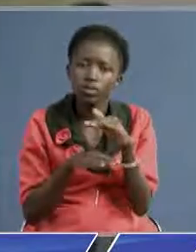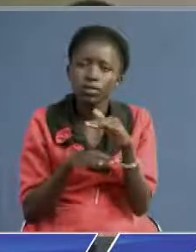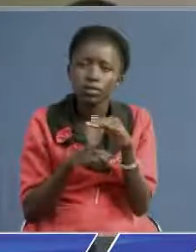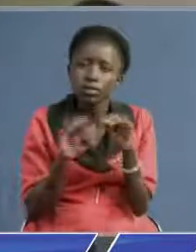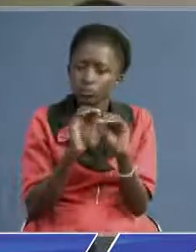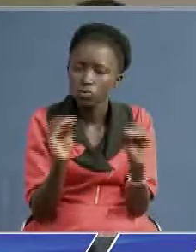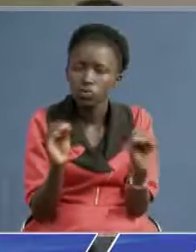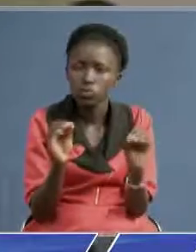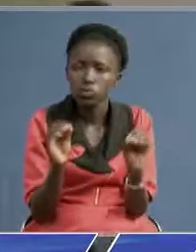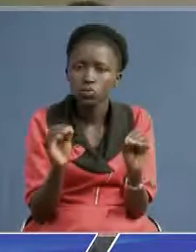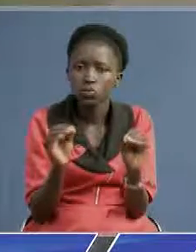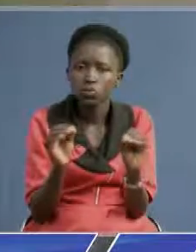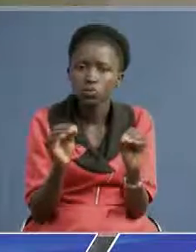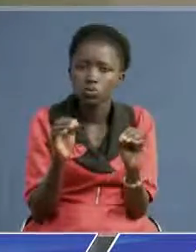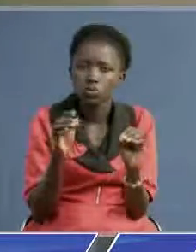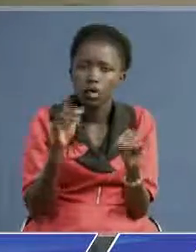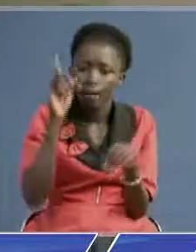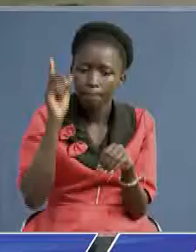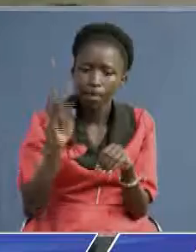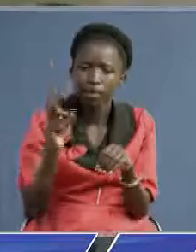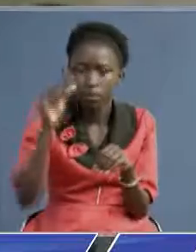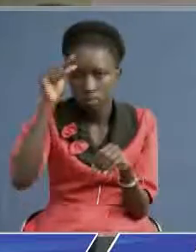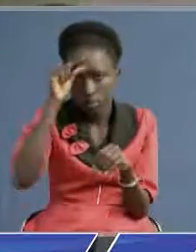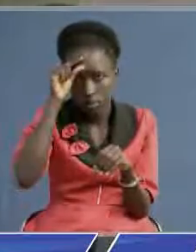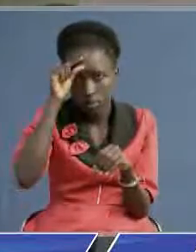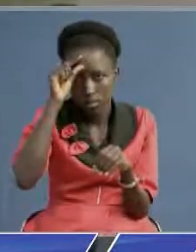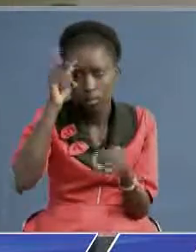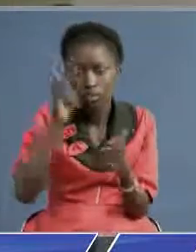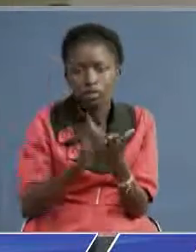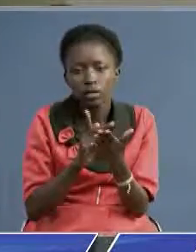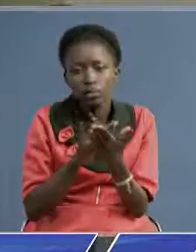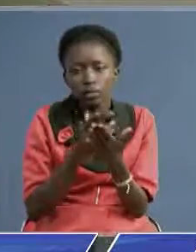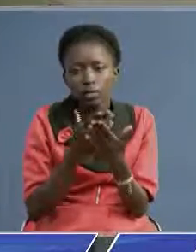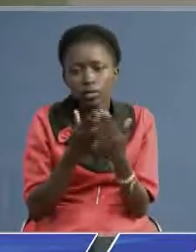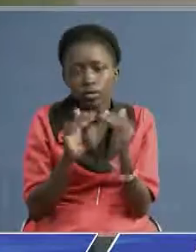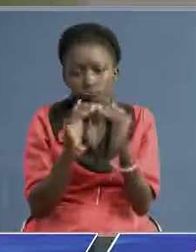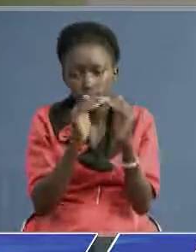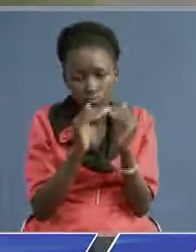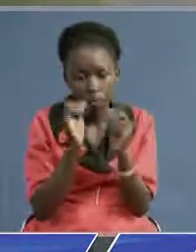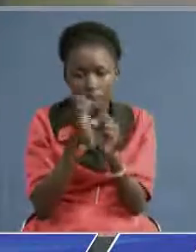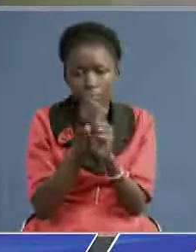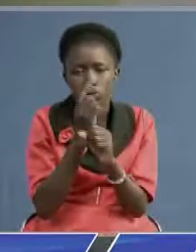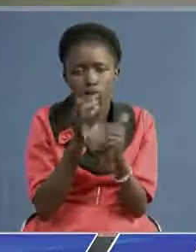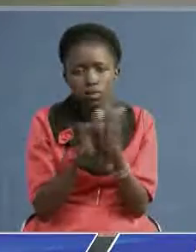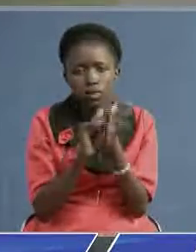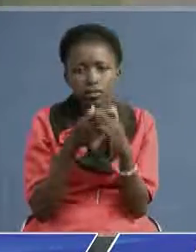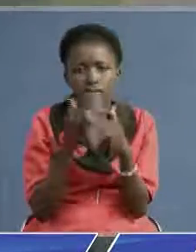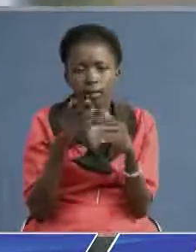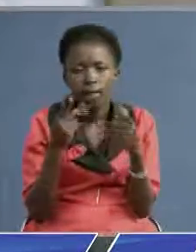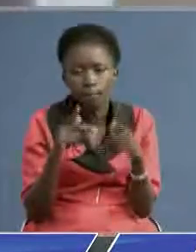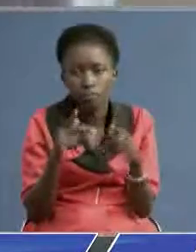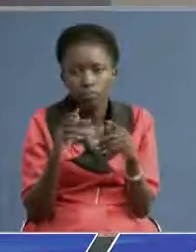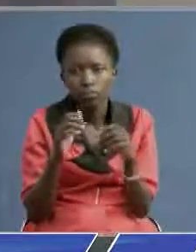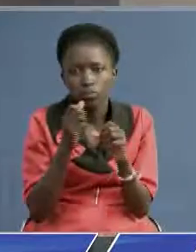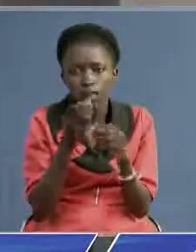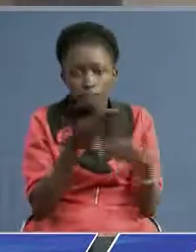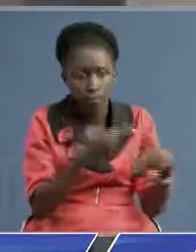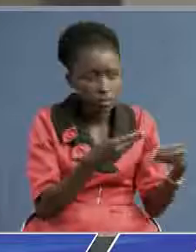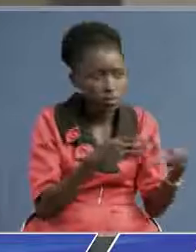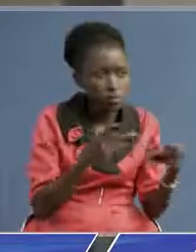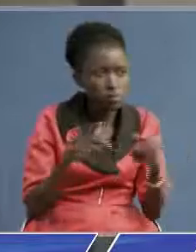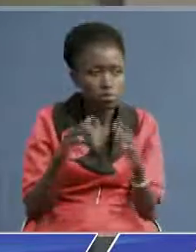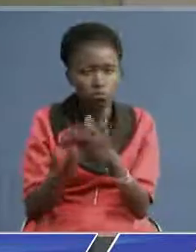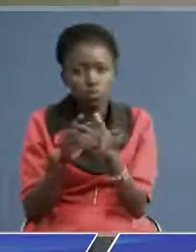bei. Your Excellency, lazima serikali iweke mikakati kuhakikisha ya kuwa